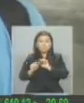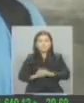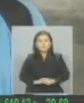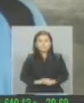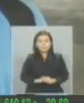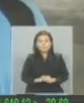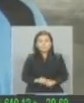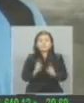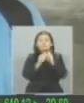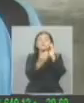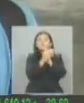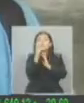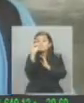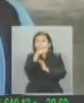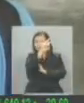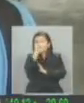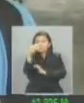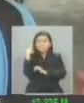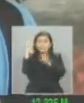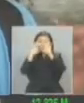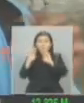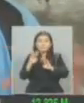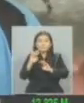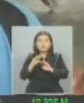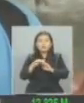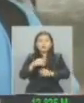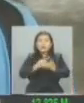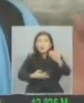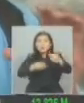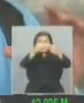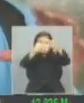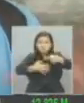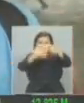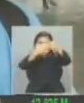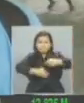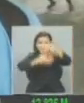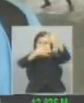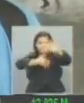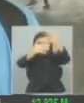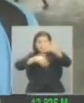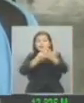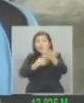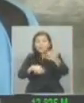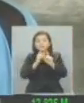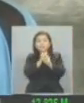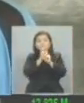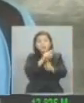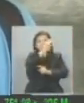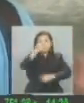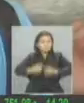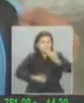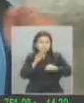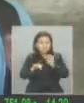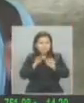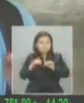ธ์ ใน Facebook นะครับก็จะมีบอร์ดเป็นกระทู้ของโซนภาคกลางรวมหมดเลยครับแล้วก็จะติดต่อกันทางเว็บ Facebook นะครับแ